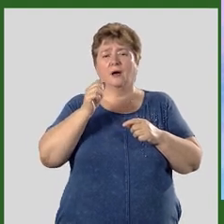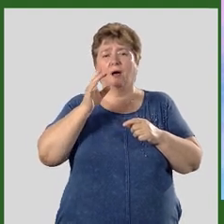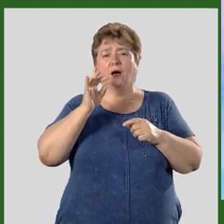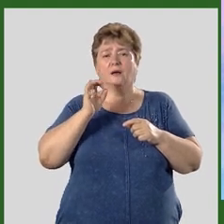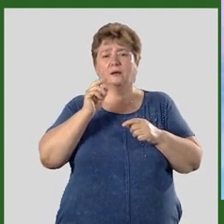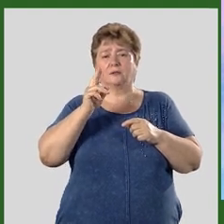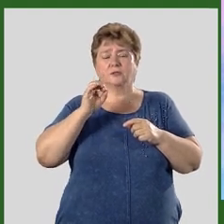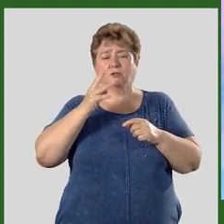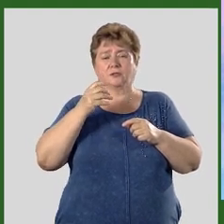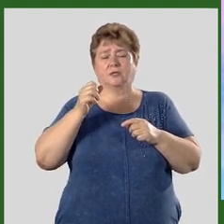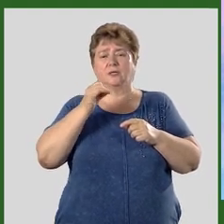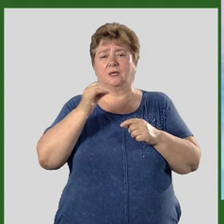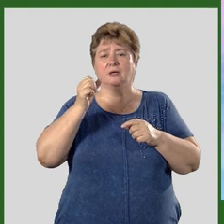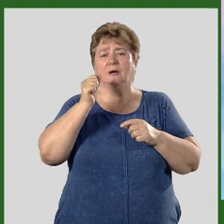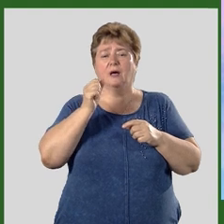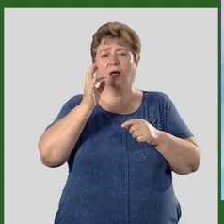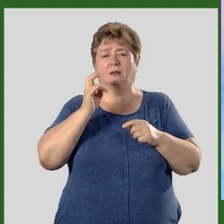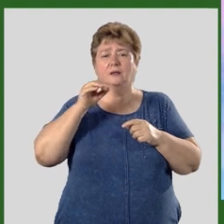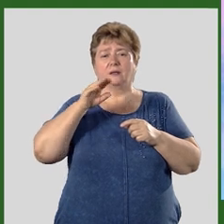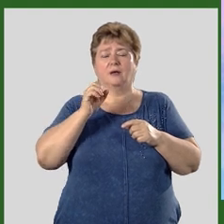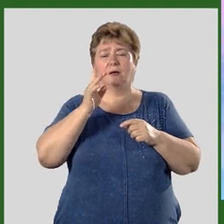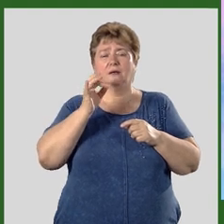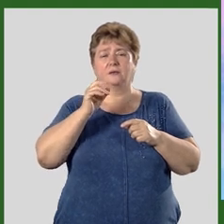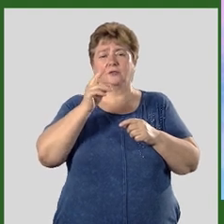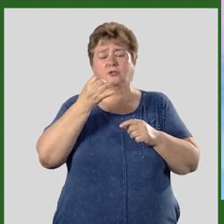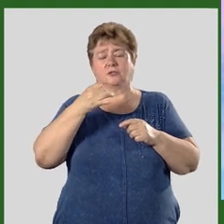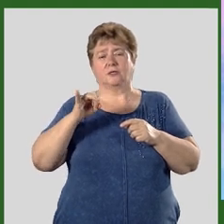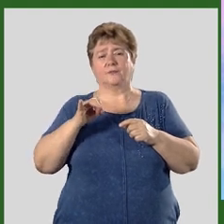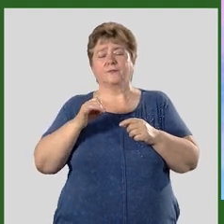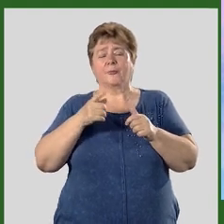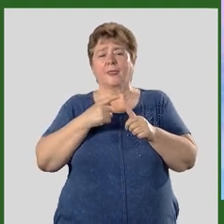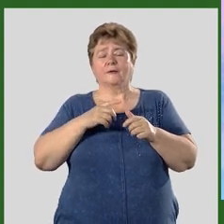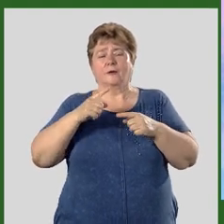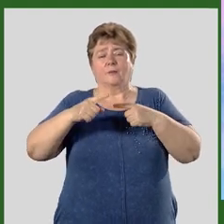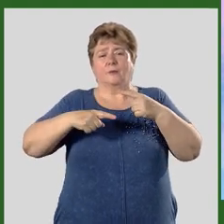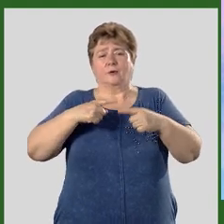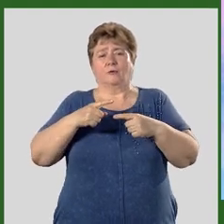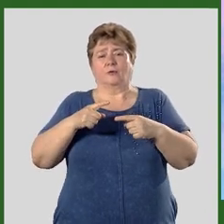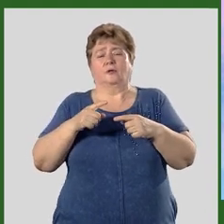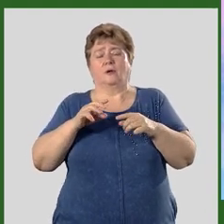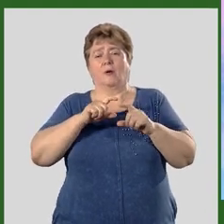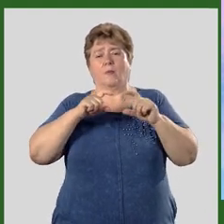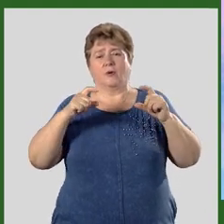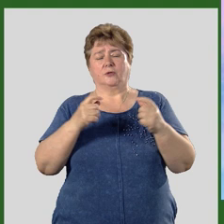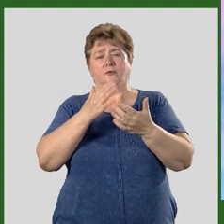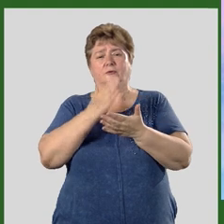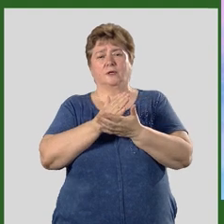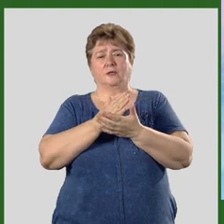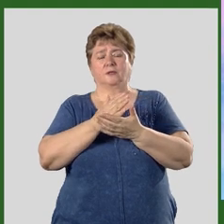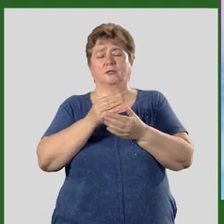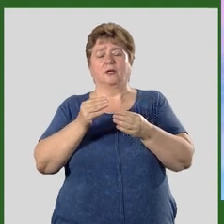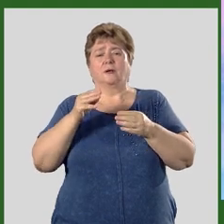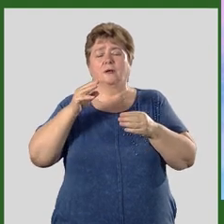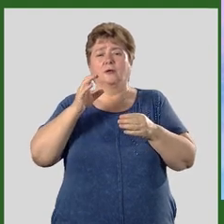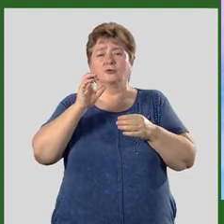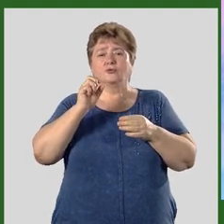арктический и антарктический. В названиях переходных поясов присутствует